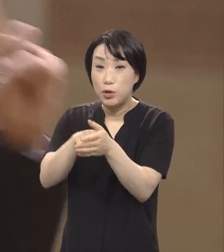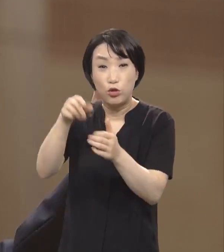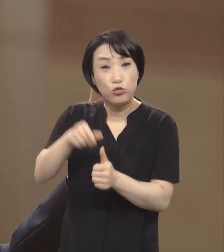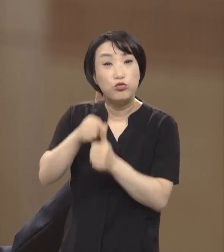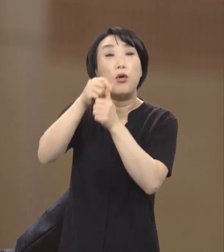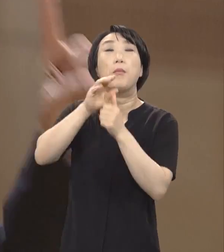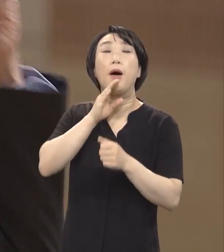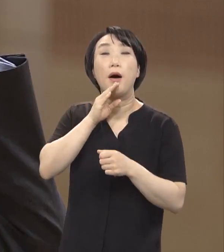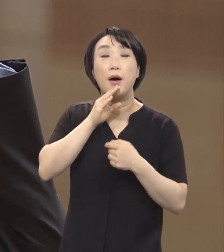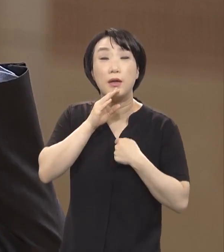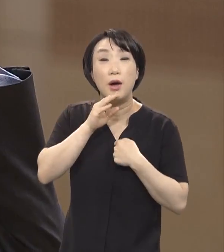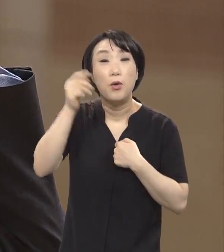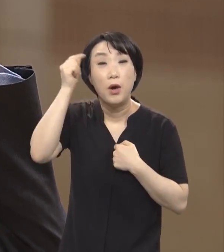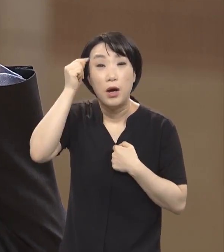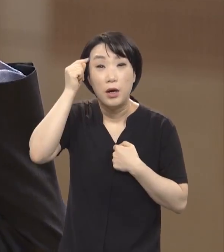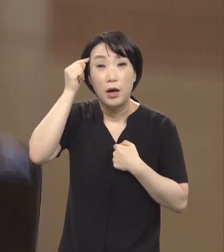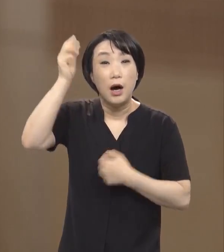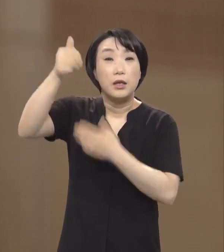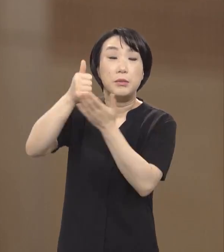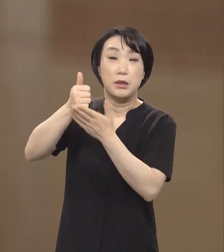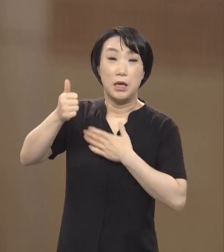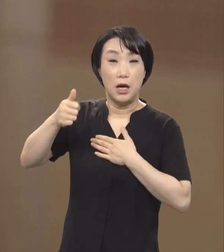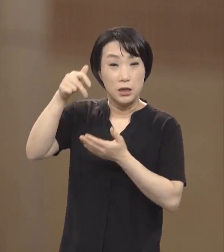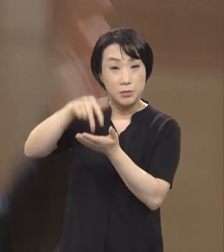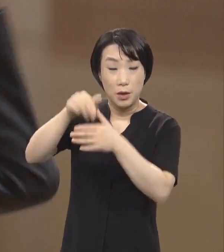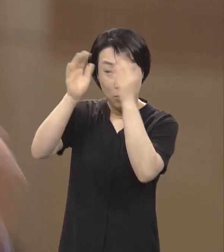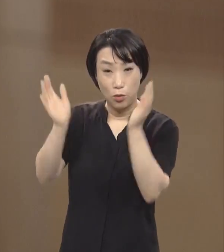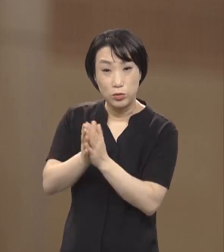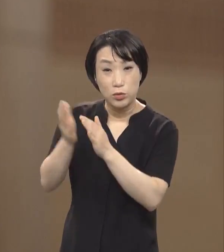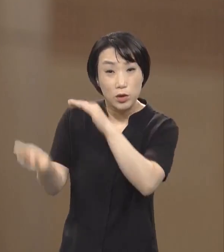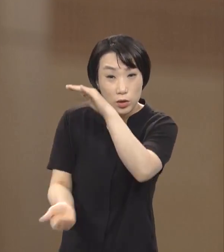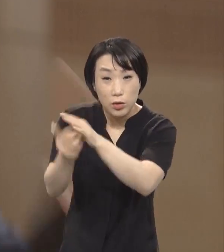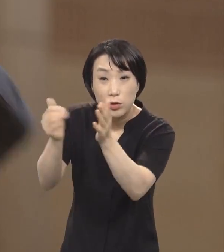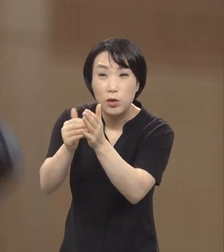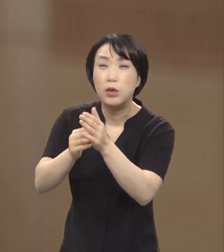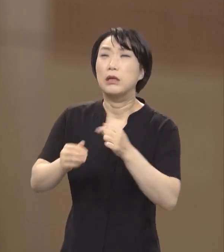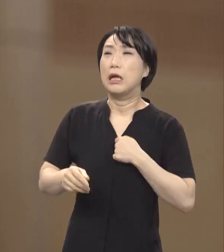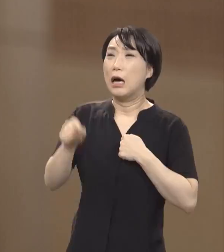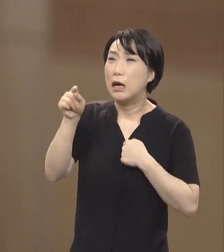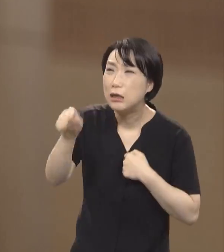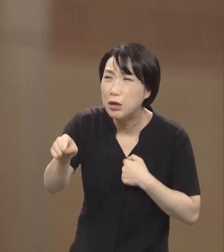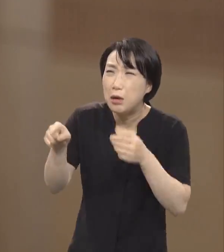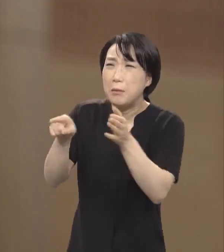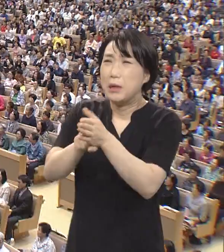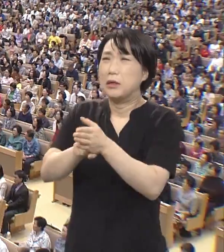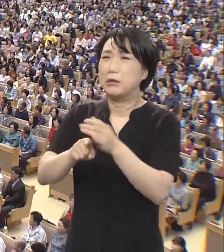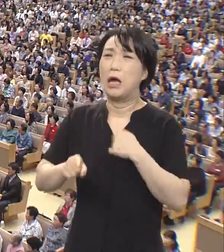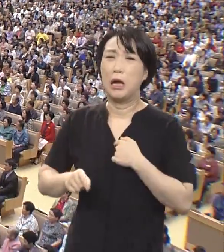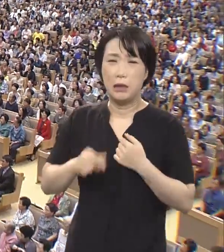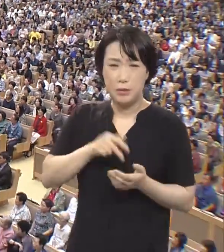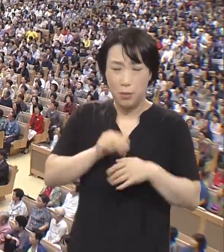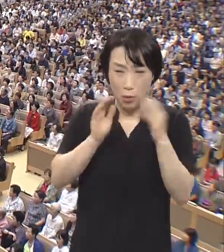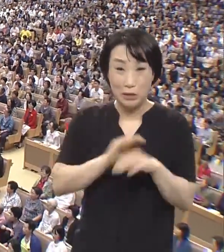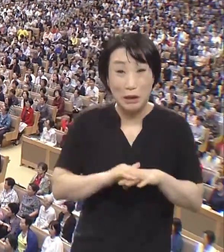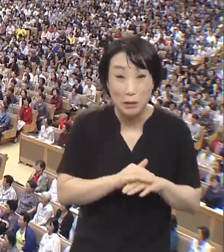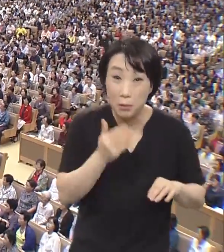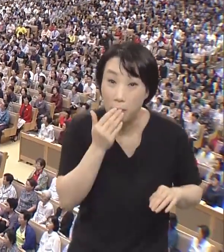그가 나를 향한 사정을 이루었으니 내가 믿음으로 내 사정을 해결하는 것인데